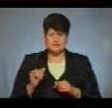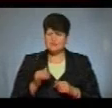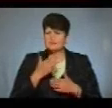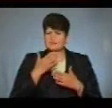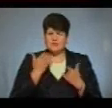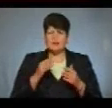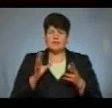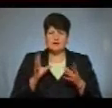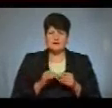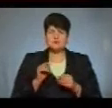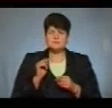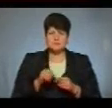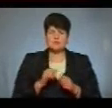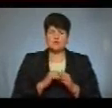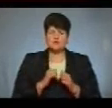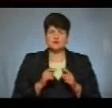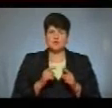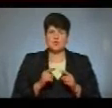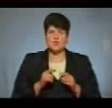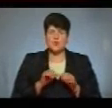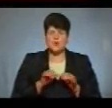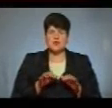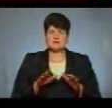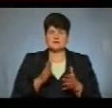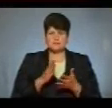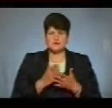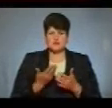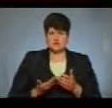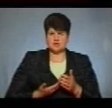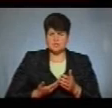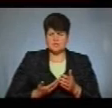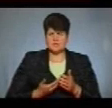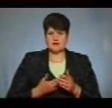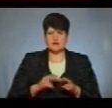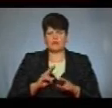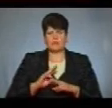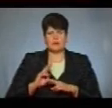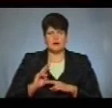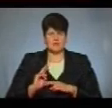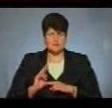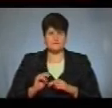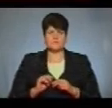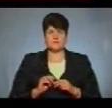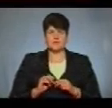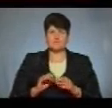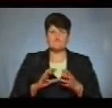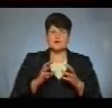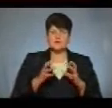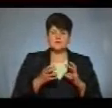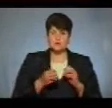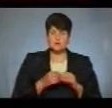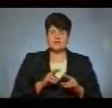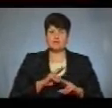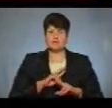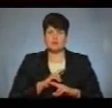тим кожен організм має цикл життя і відмирання. Да? І в результаті